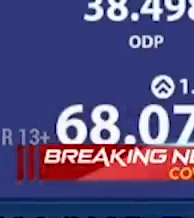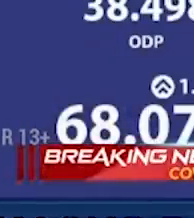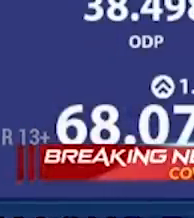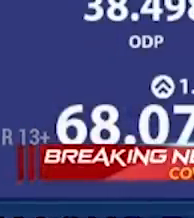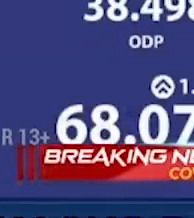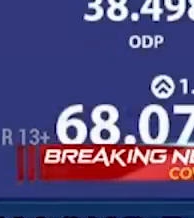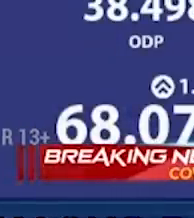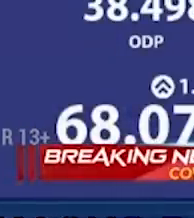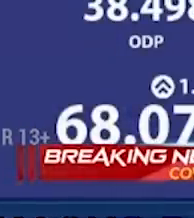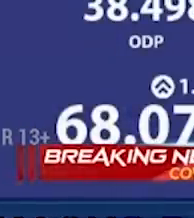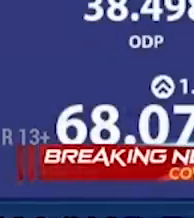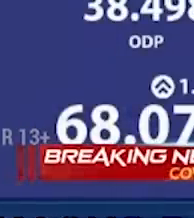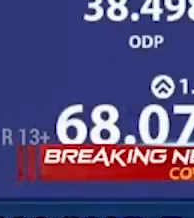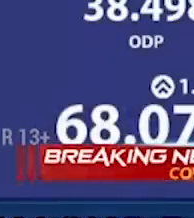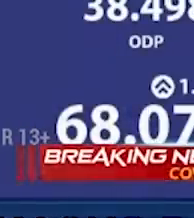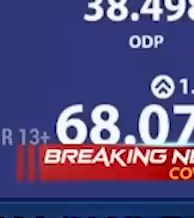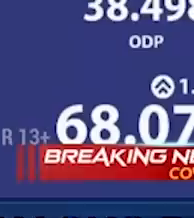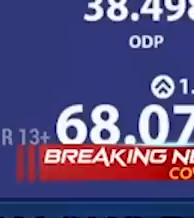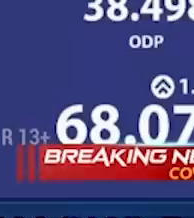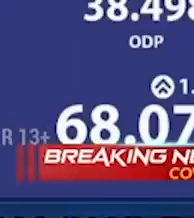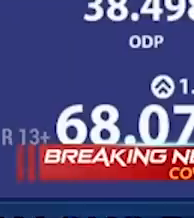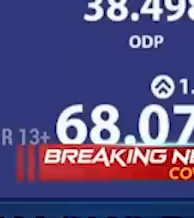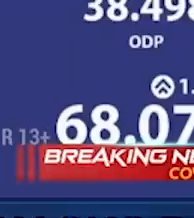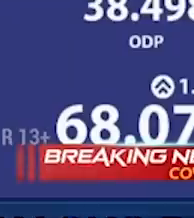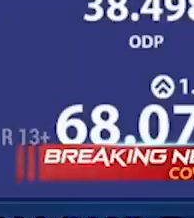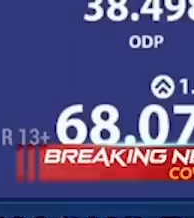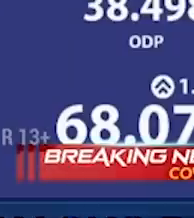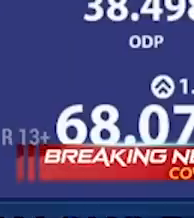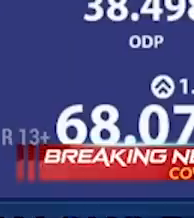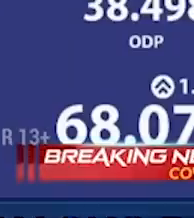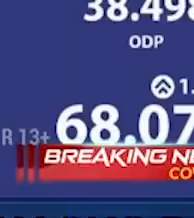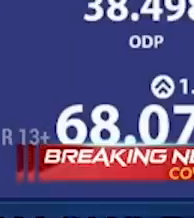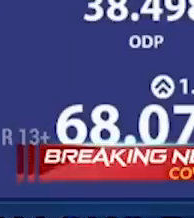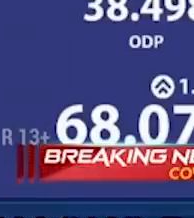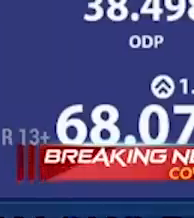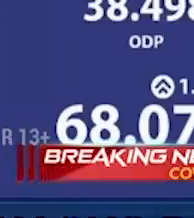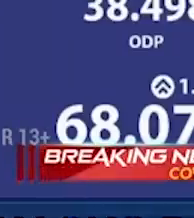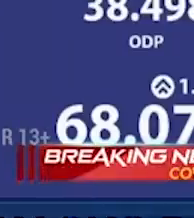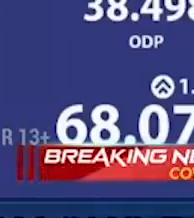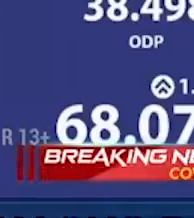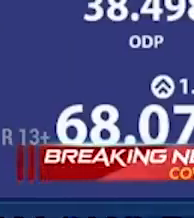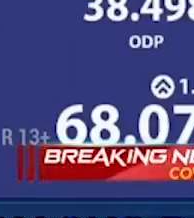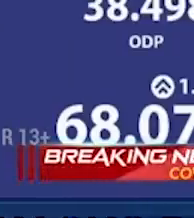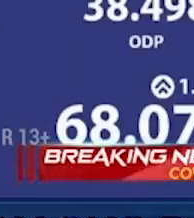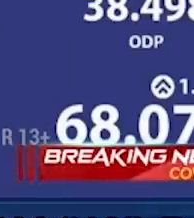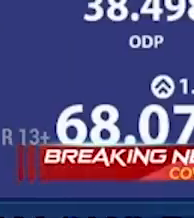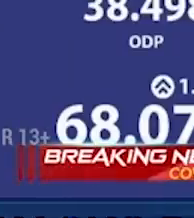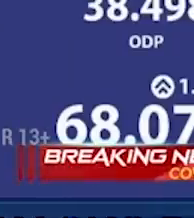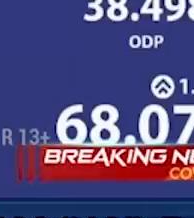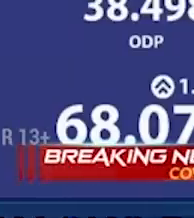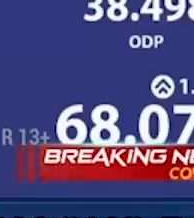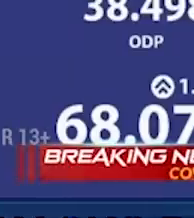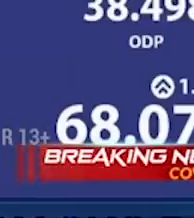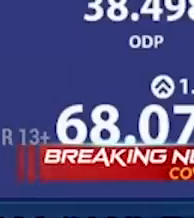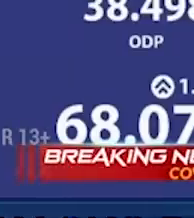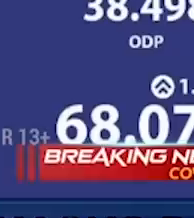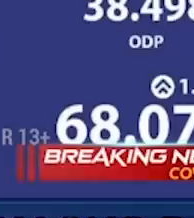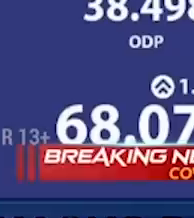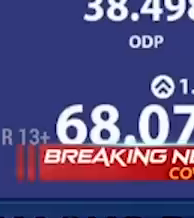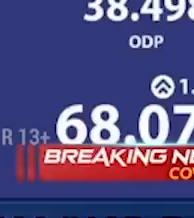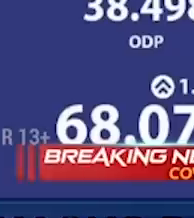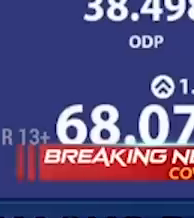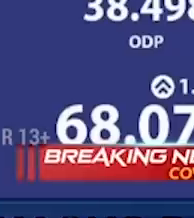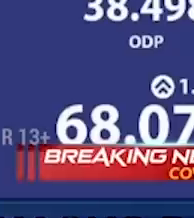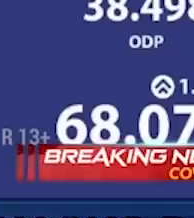1585 Hai saudara-saudara penambahan kasus yang cukup banyak 1853